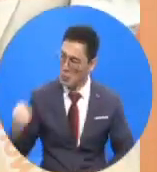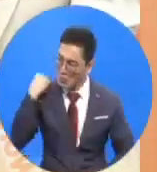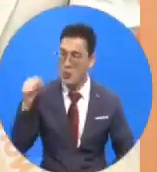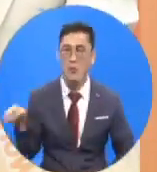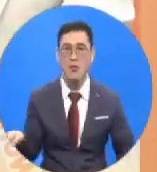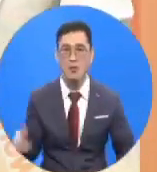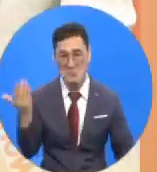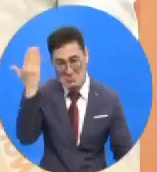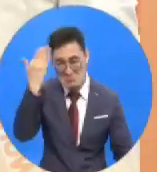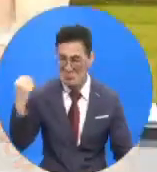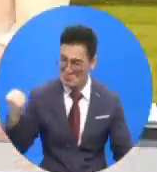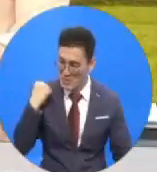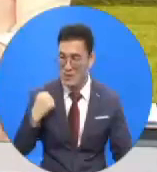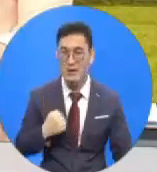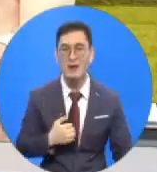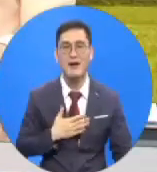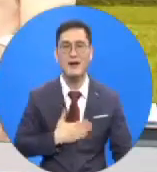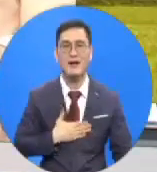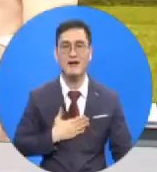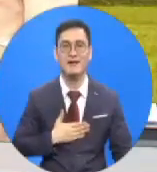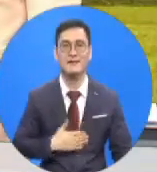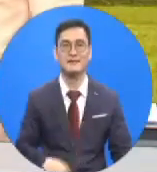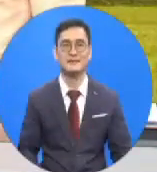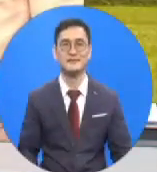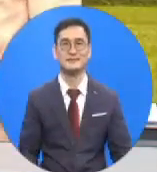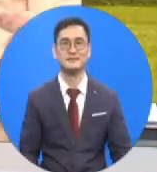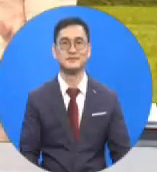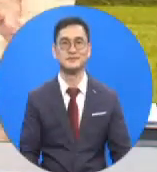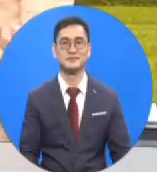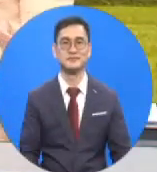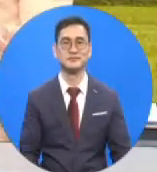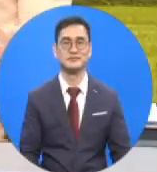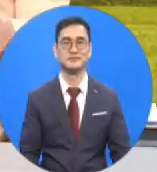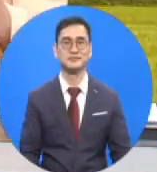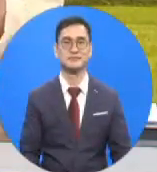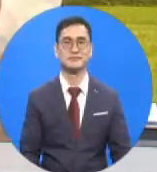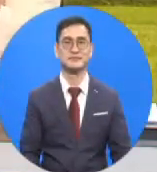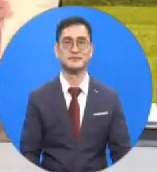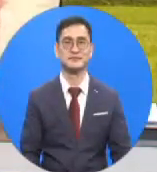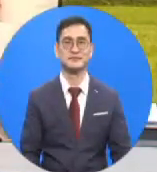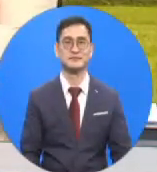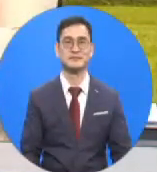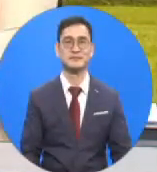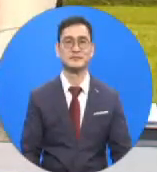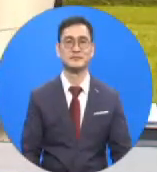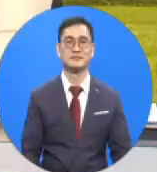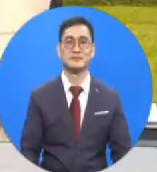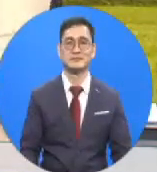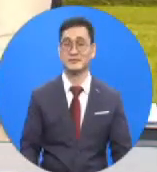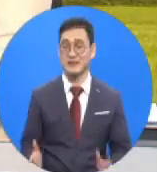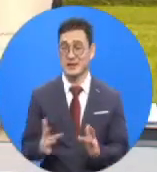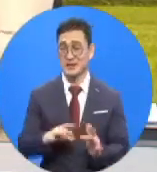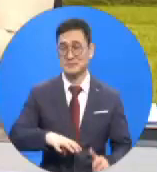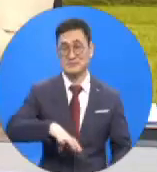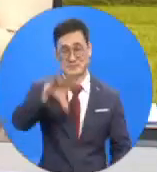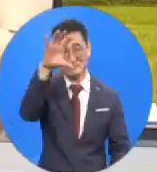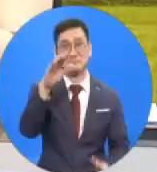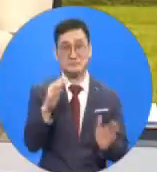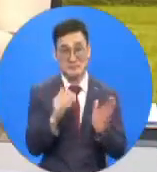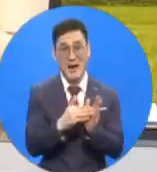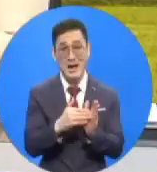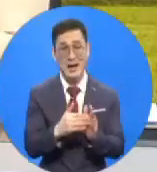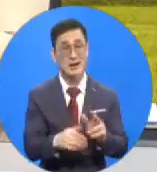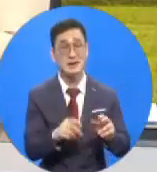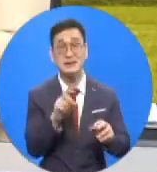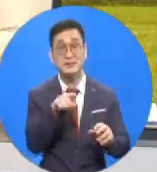4편 오가닉 알고 이 부분이 가장 궁금하실 것 같은데 어쨌든 이 7부 책 줘 상속 눈이 처음에 답변 기준 20만